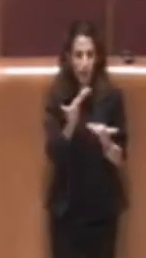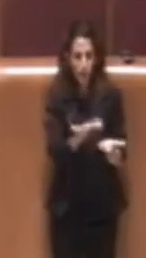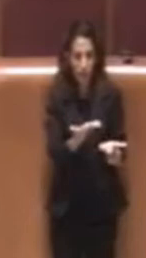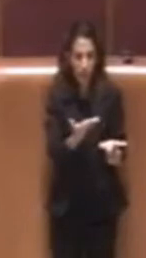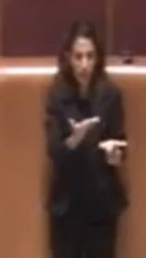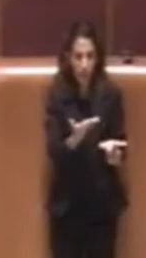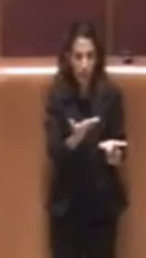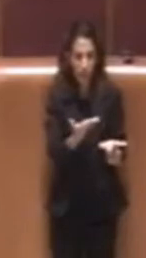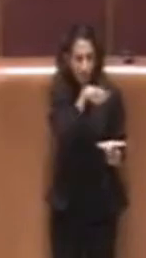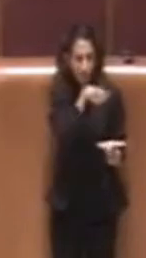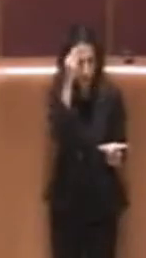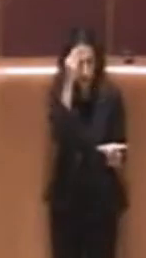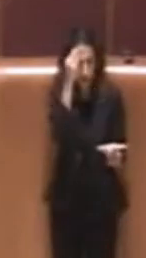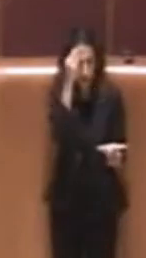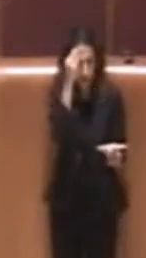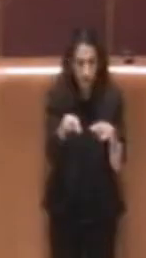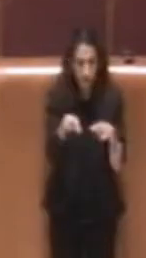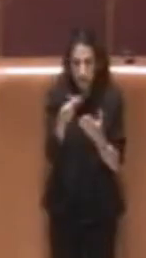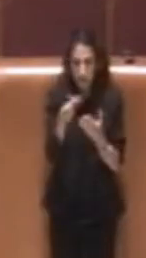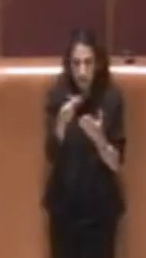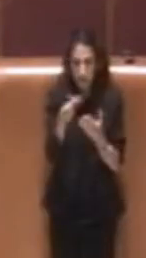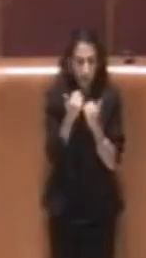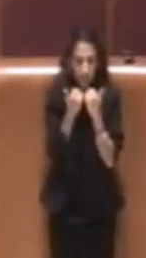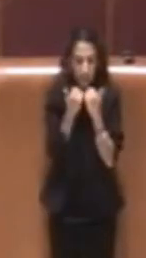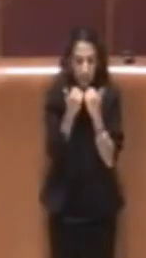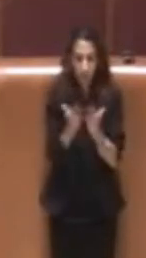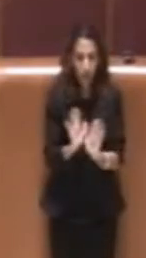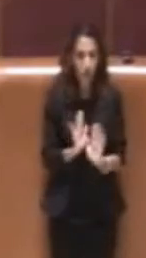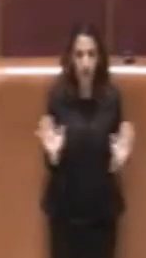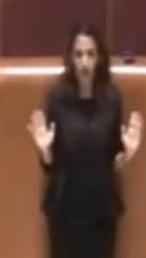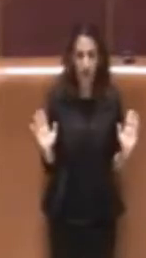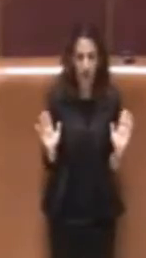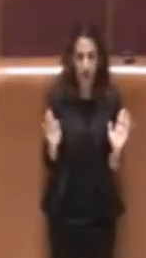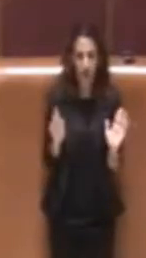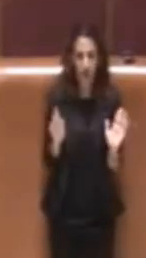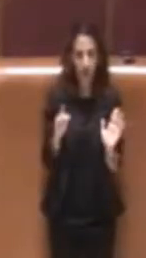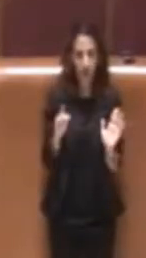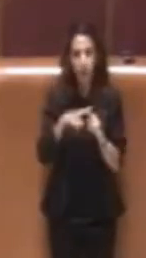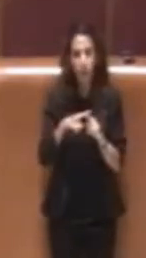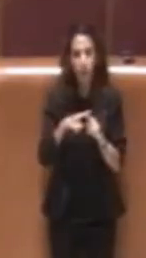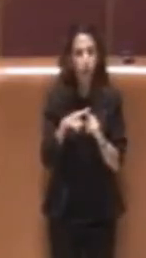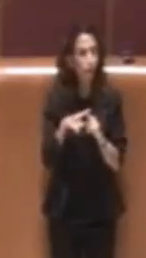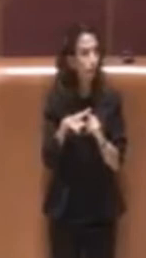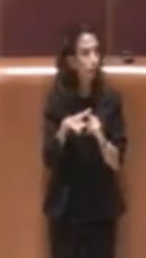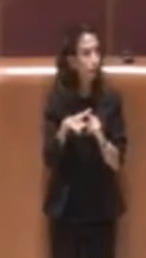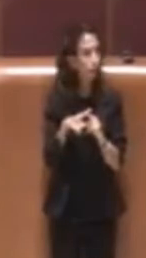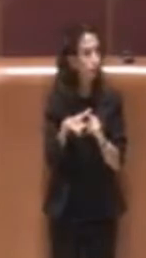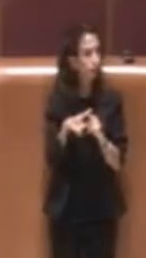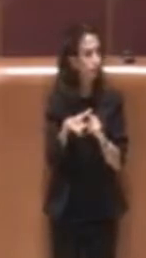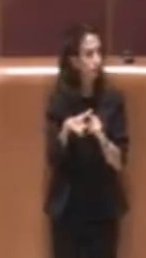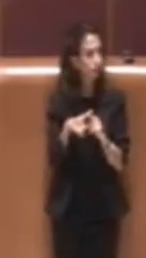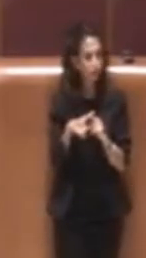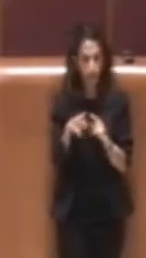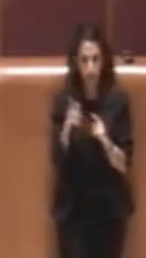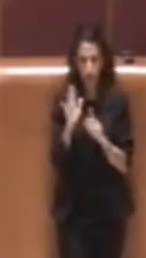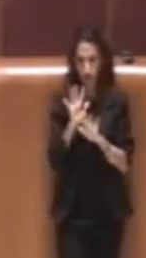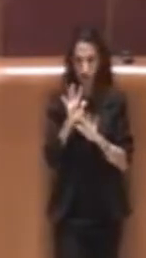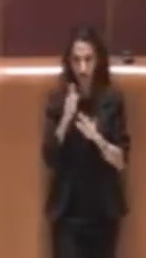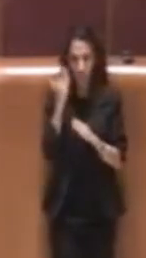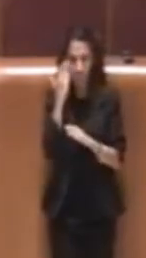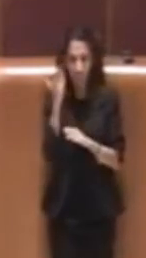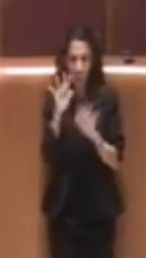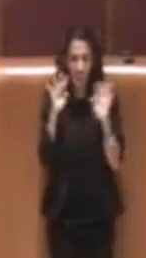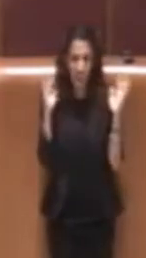tutto inutile, oltre alla questione legata al disastro ambientale che